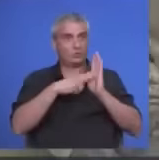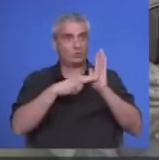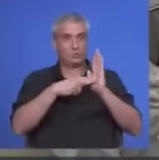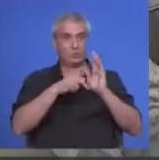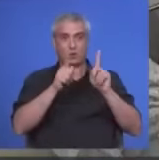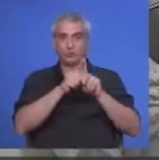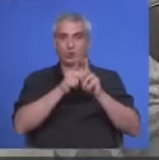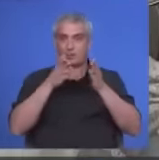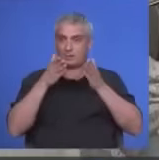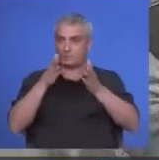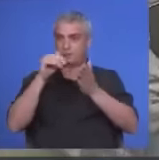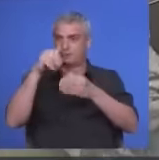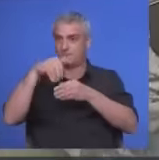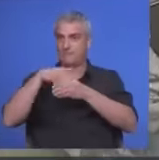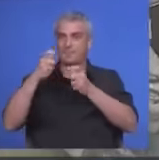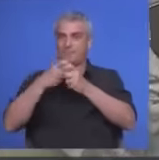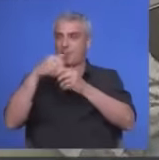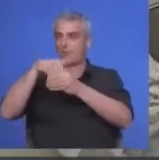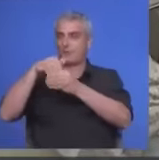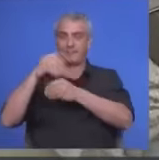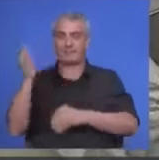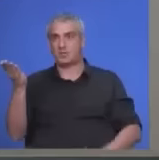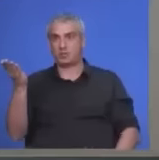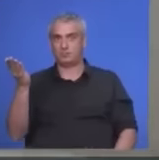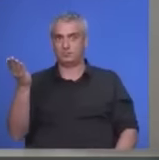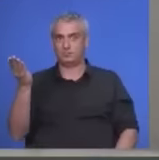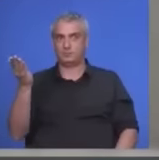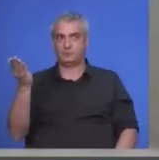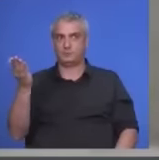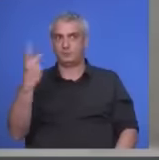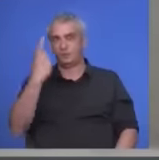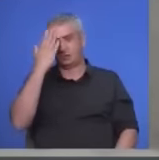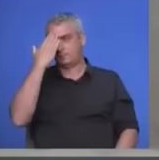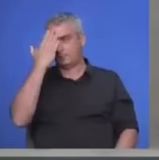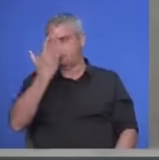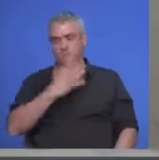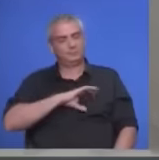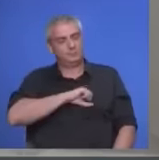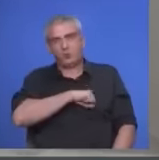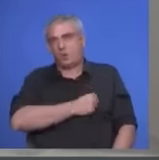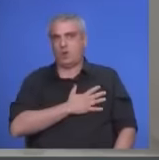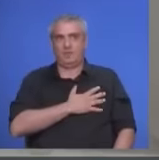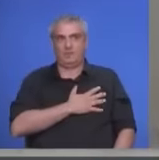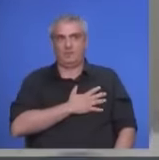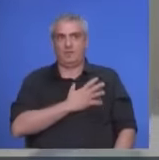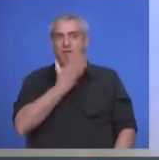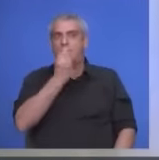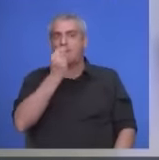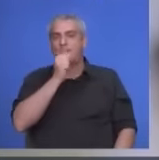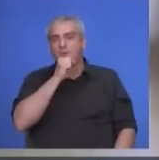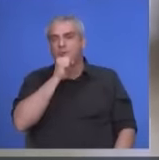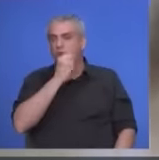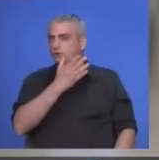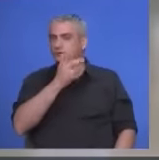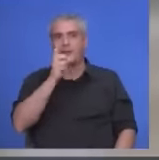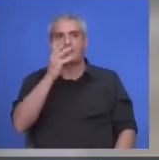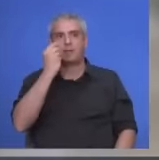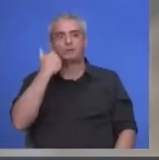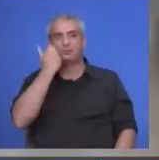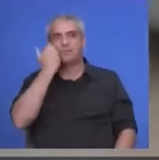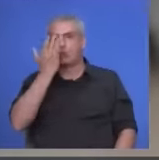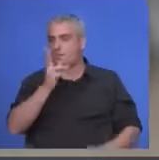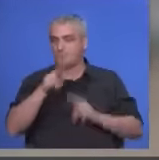אותם פרוזדורים בפנימיות. מראה קורע לב של הרבה מאוד קשישים, של הרבה מאוד